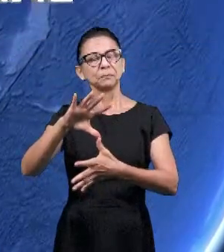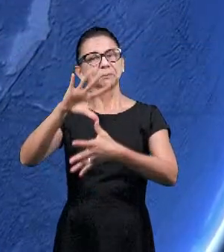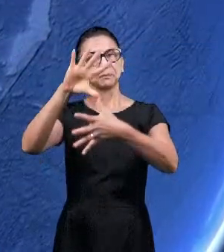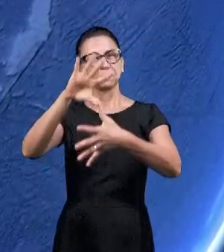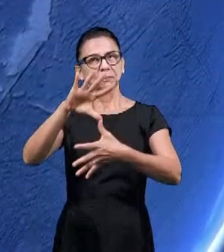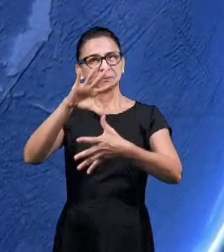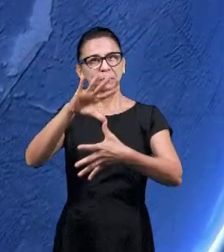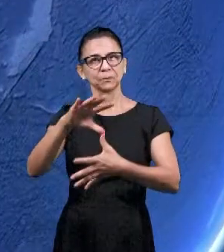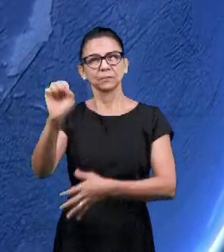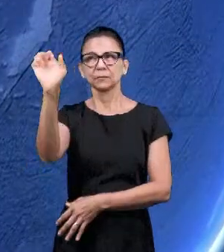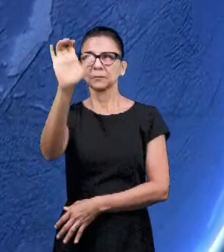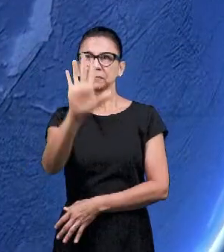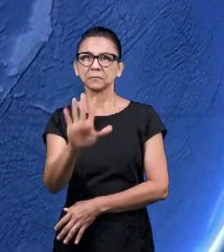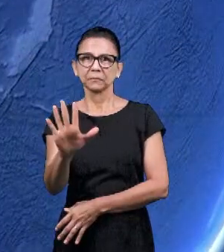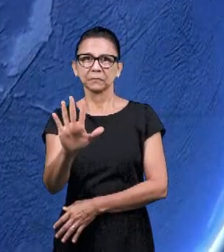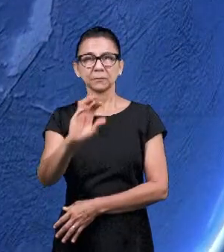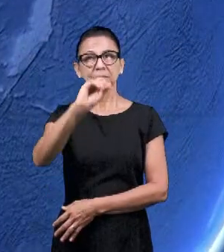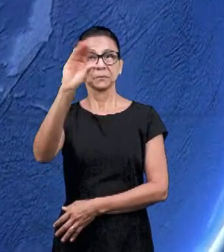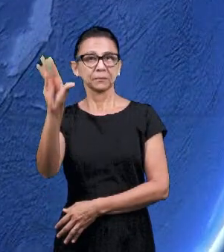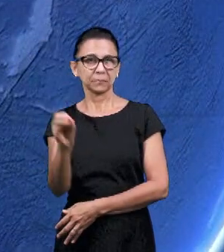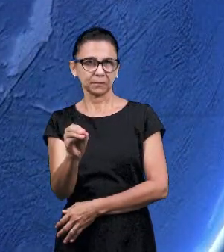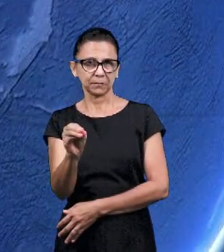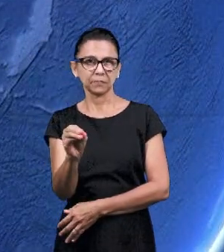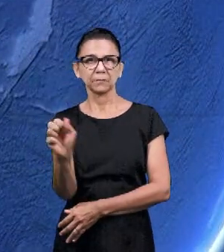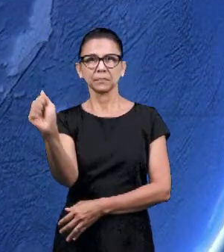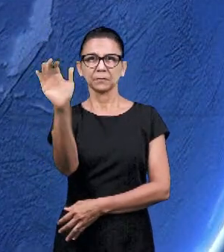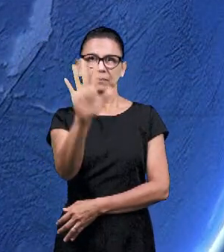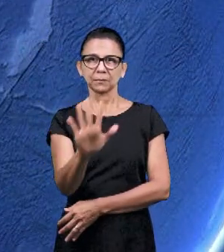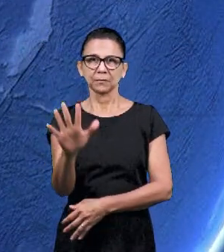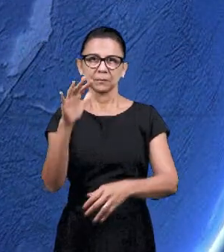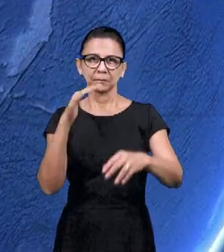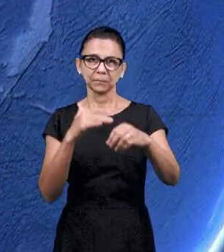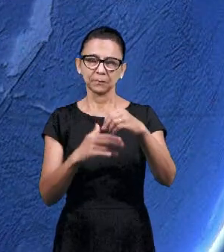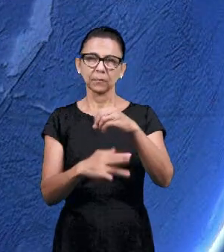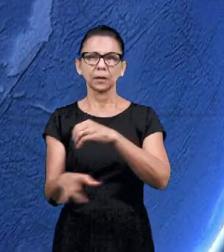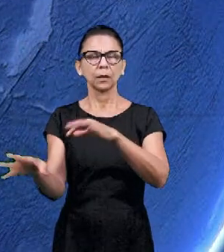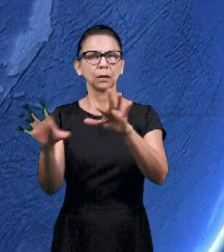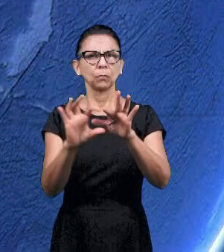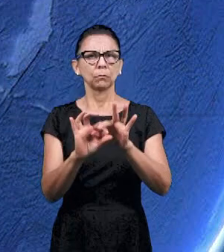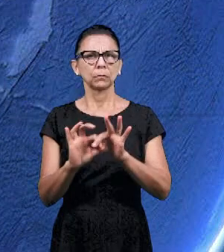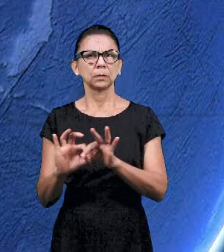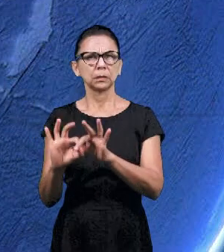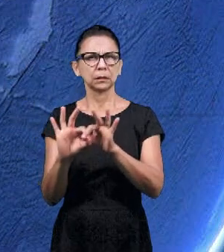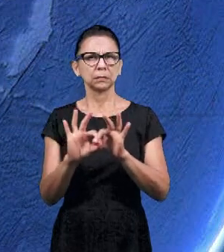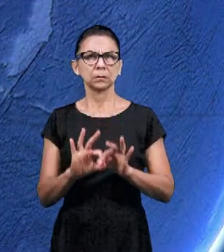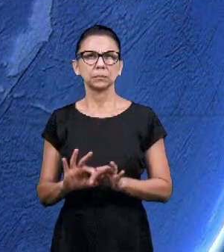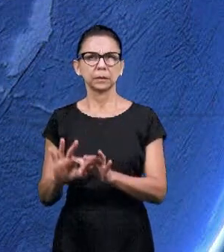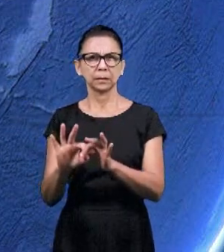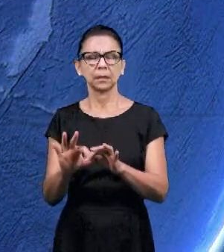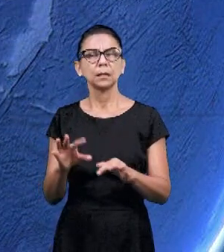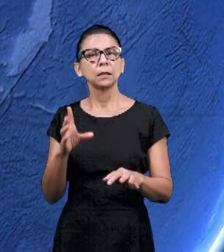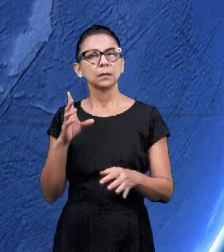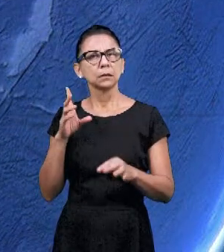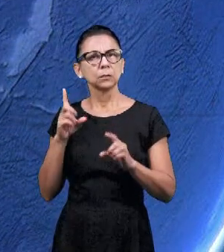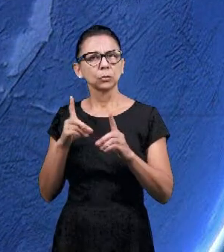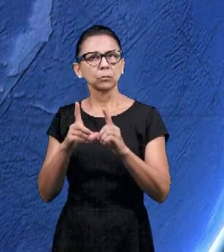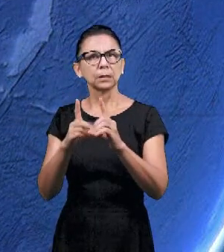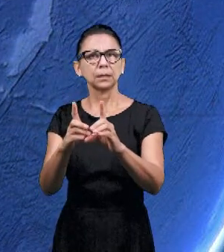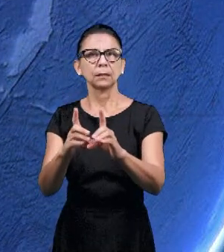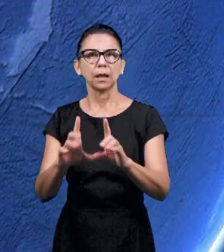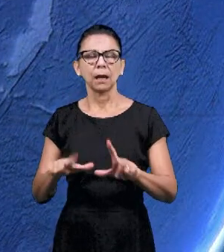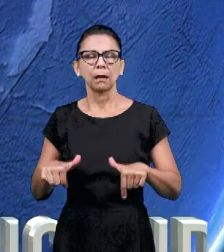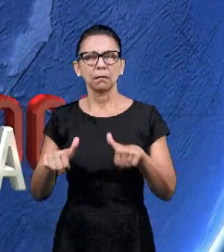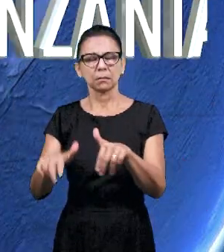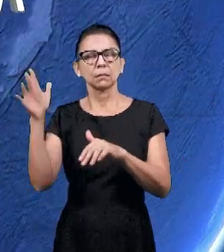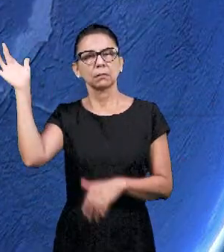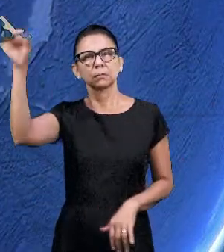Amériques, Europe, Afrique, Asie et Océanie, connectées par la même doctrine, par la direction du